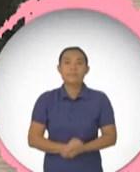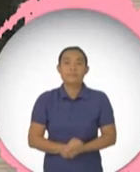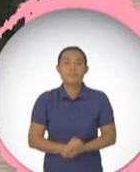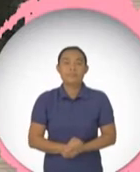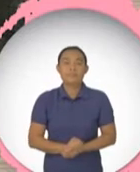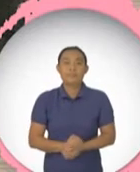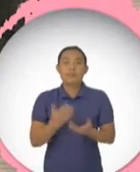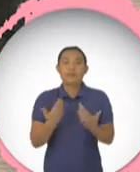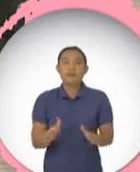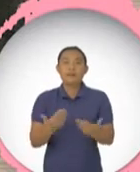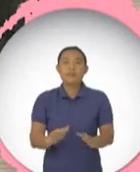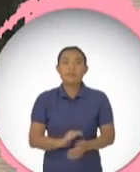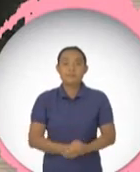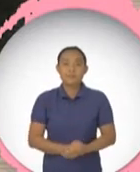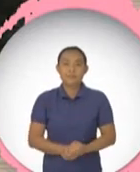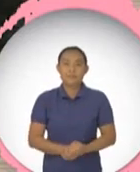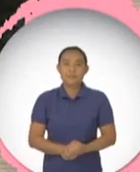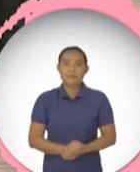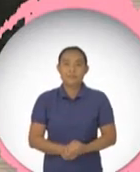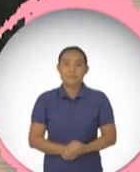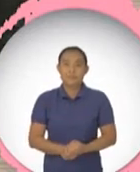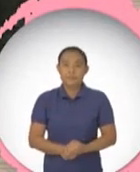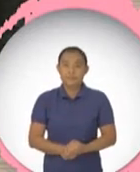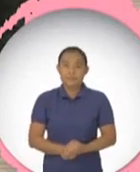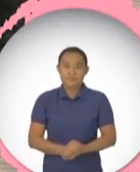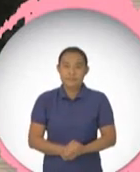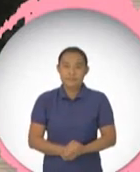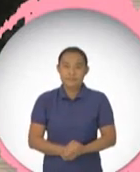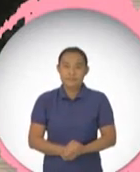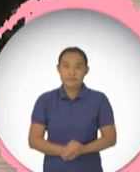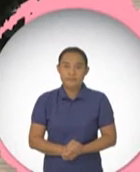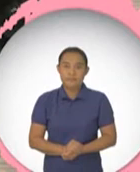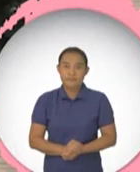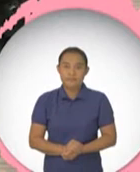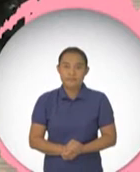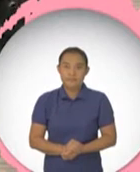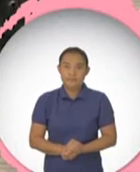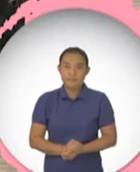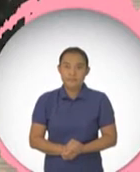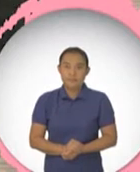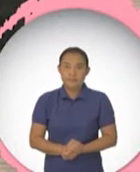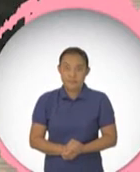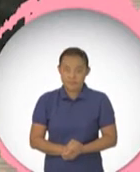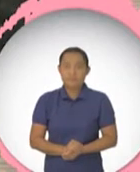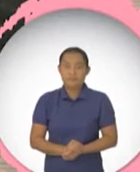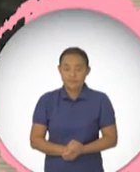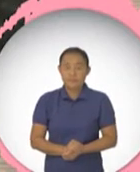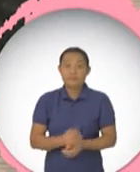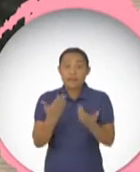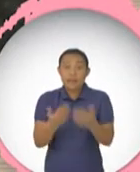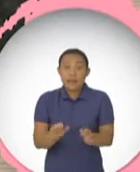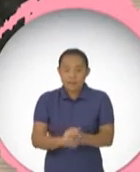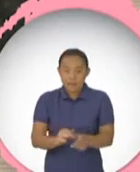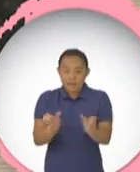แล้วเราก็พับเก็บค่ะนะคะแล้วเดี๋ยวเราจะอันนี้สำหรับอันนี้เนี่ยเดี๋ยวเราจะหั่นออกเป็นแว่นๆเพราะนั้นเพื่